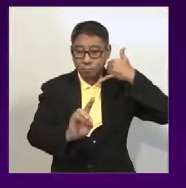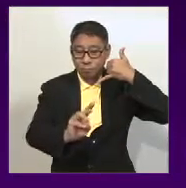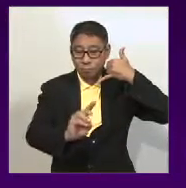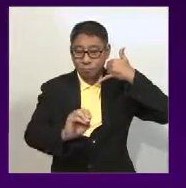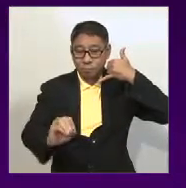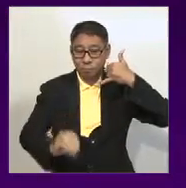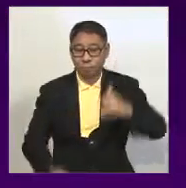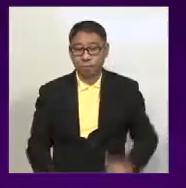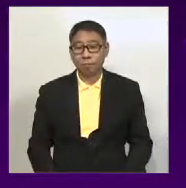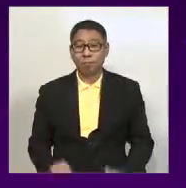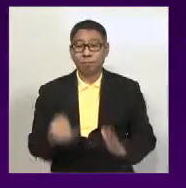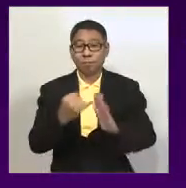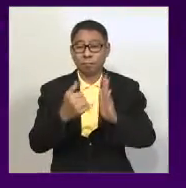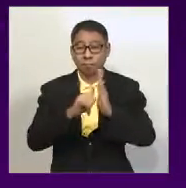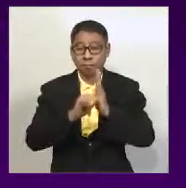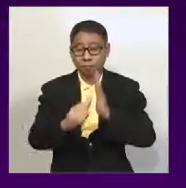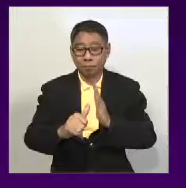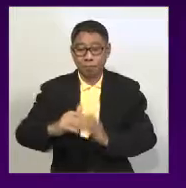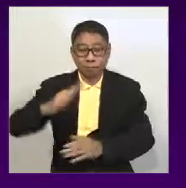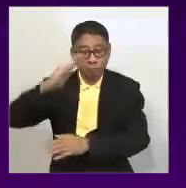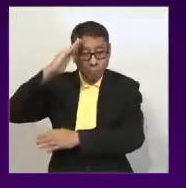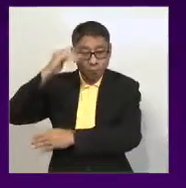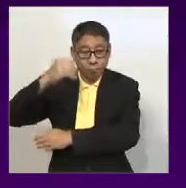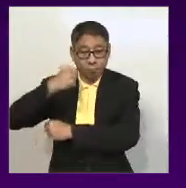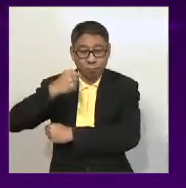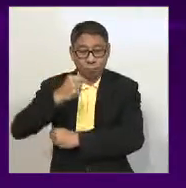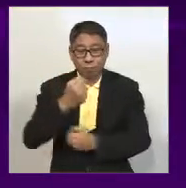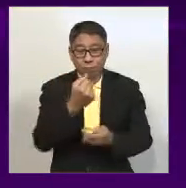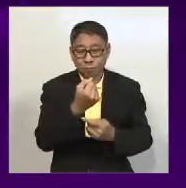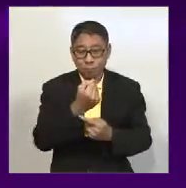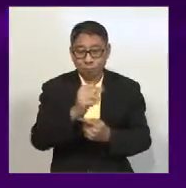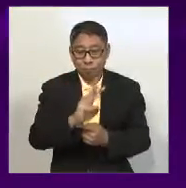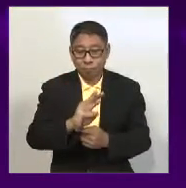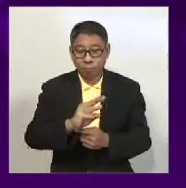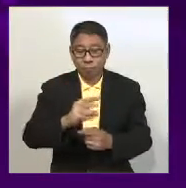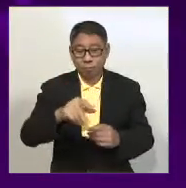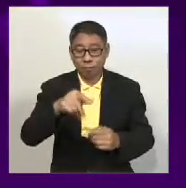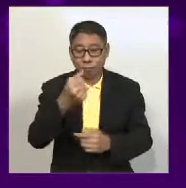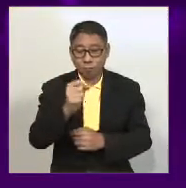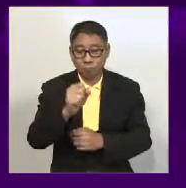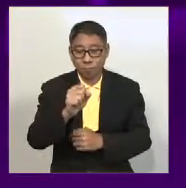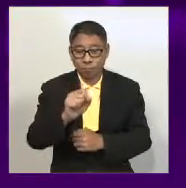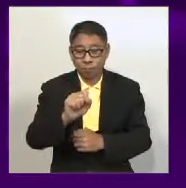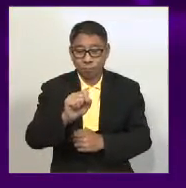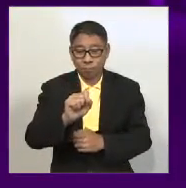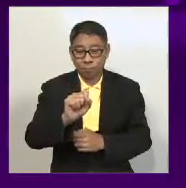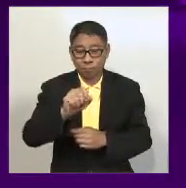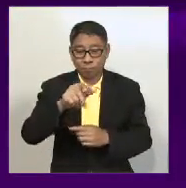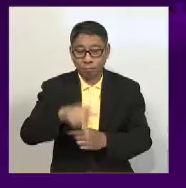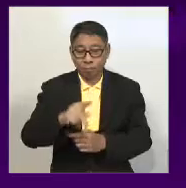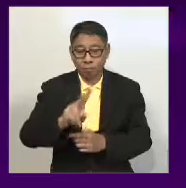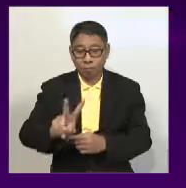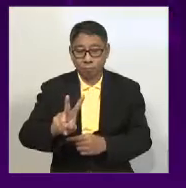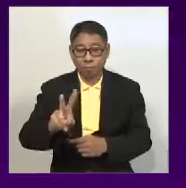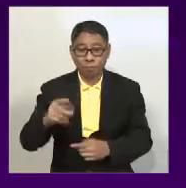043241460จังหวัดยะโสธรนะคะกองพันทหารราบที่2กรมทหารราบที่16ค่